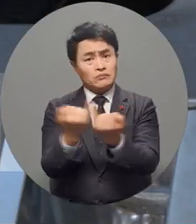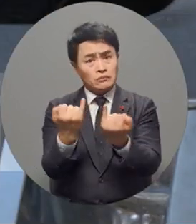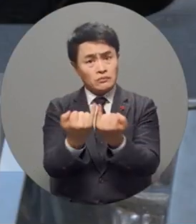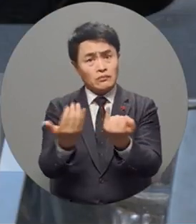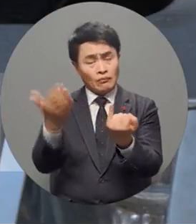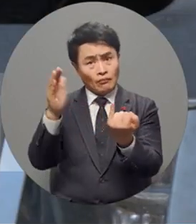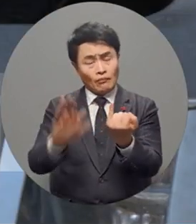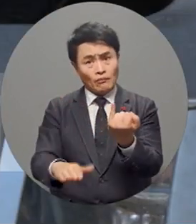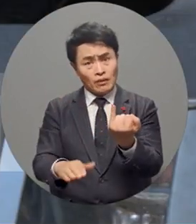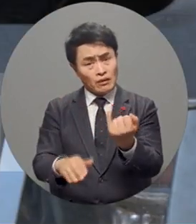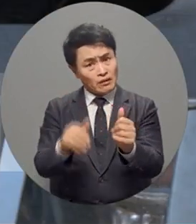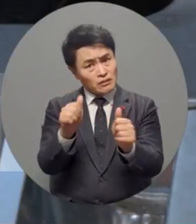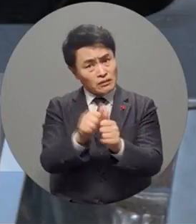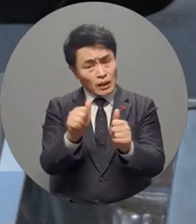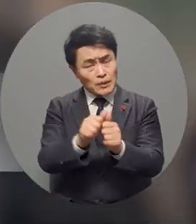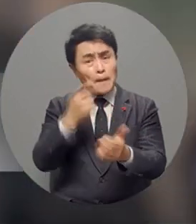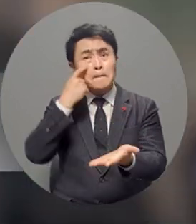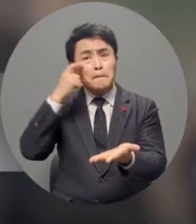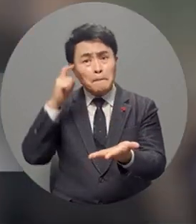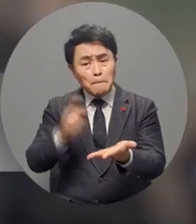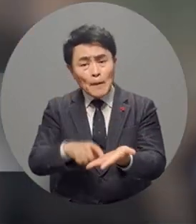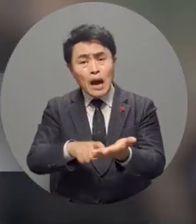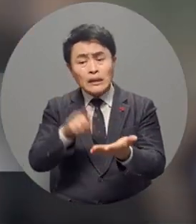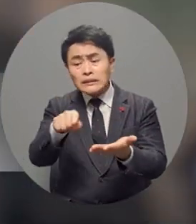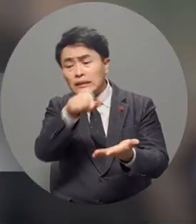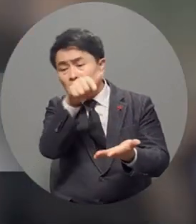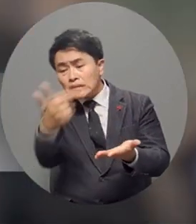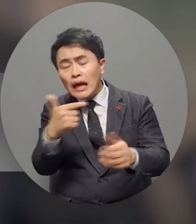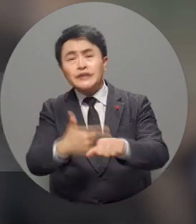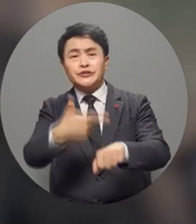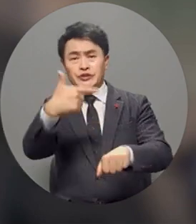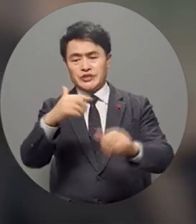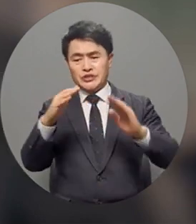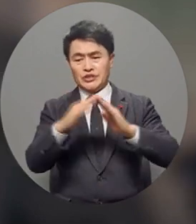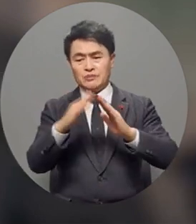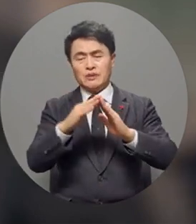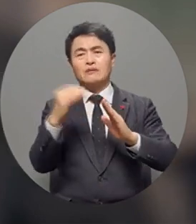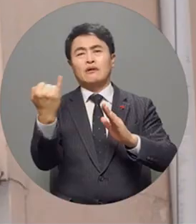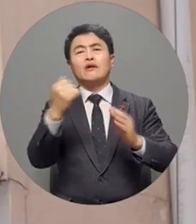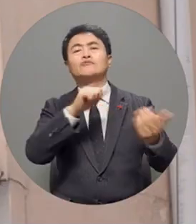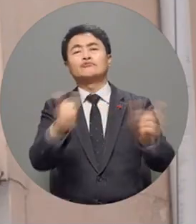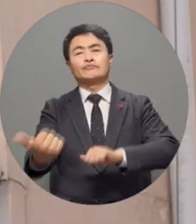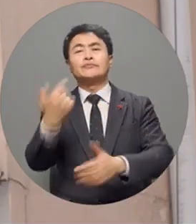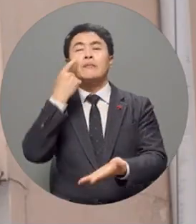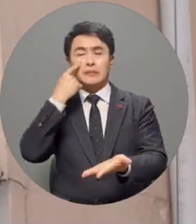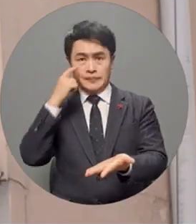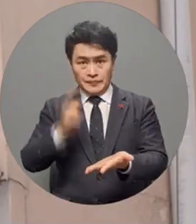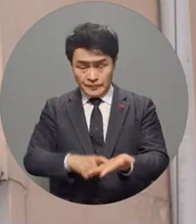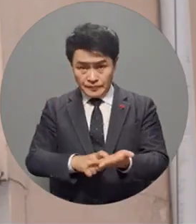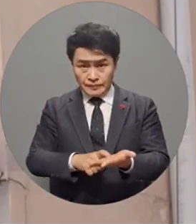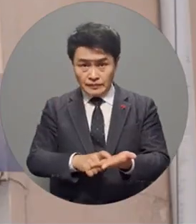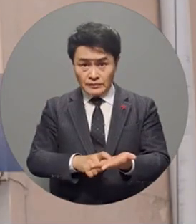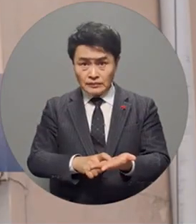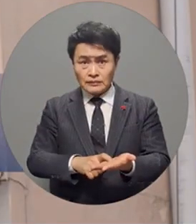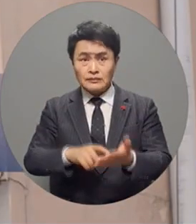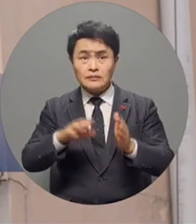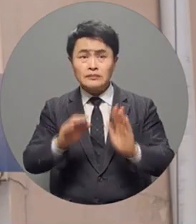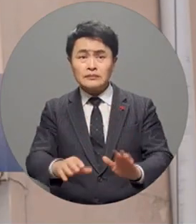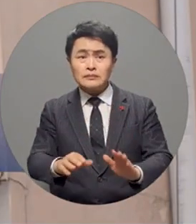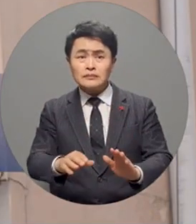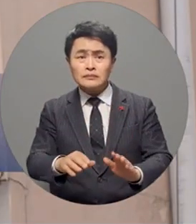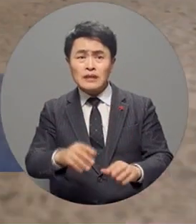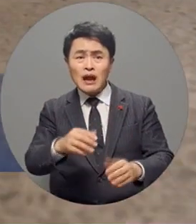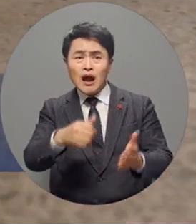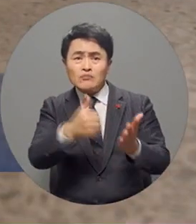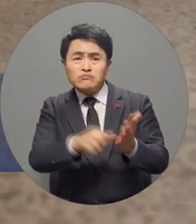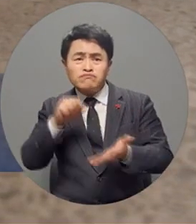여성이었는데 남성들이 발견된 당일 저녁 6시쯤 자택에서 숨진 채 발견됐습니다. 그때가 많이 쐈었거든요, 며칠